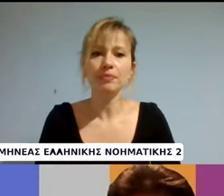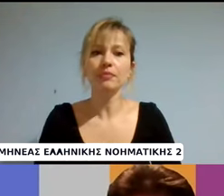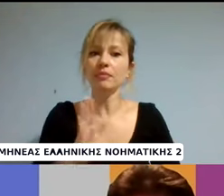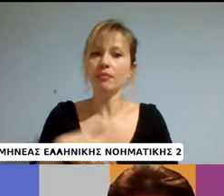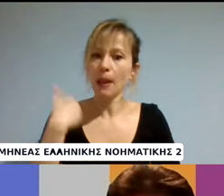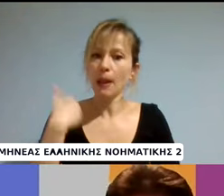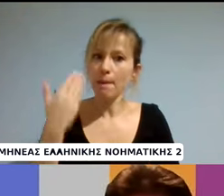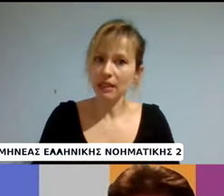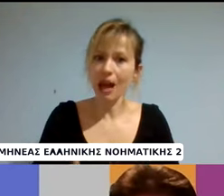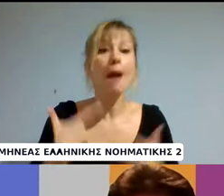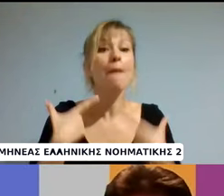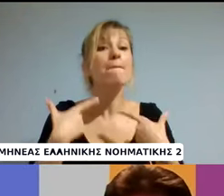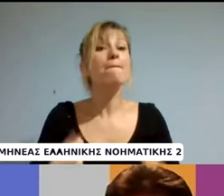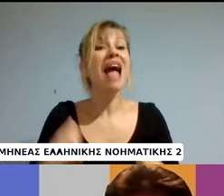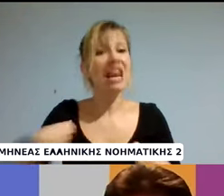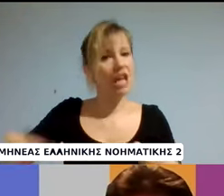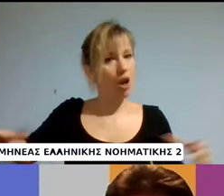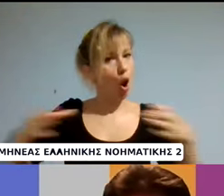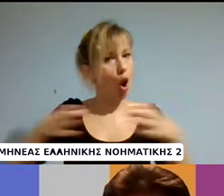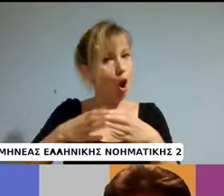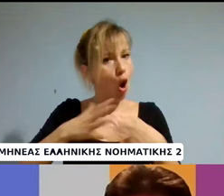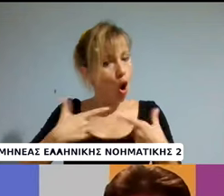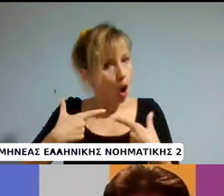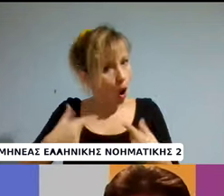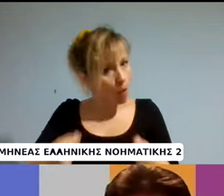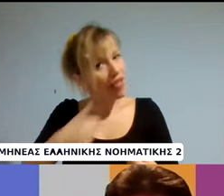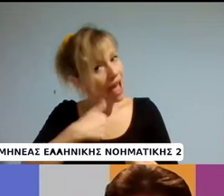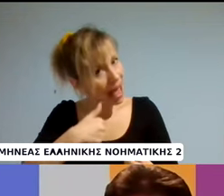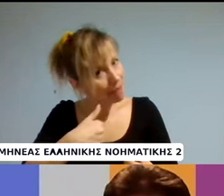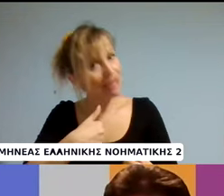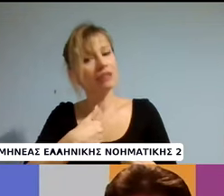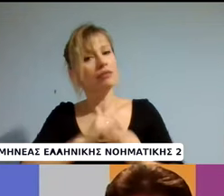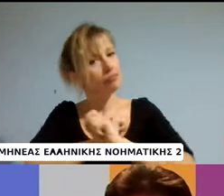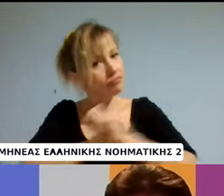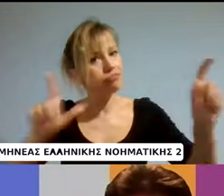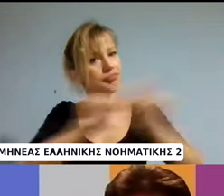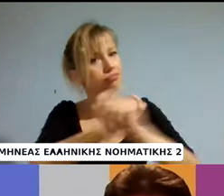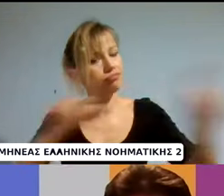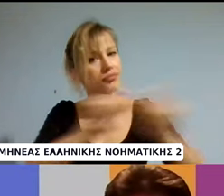μέλη της ομάδας θα αναλάβουν και στα προσωπικά τους μέσα να